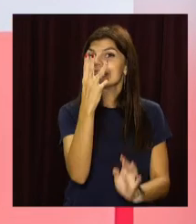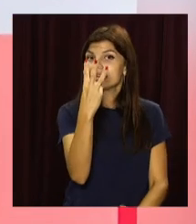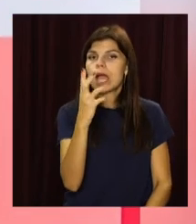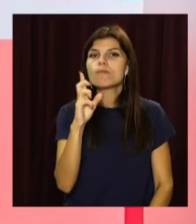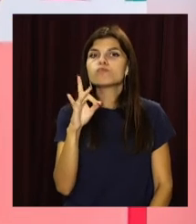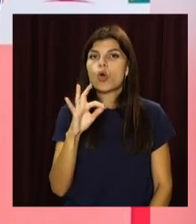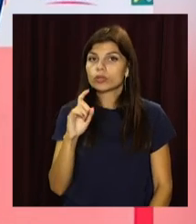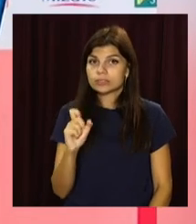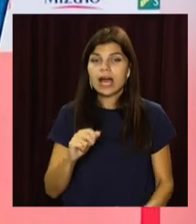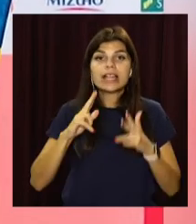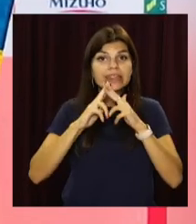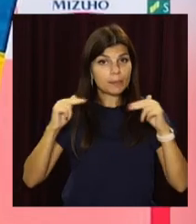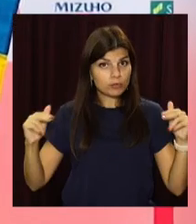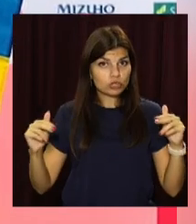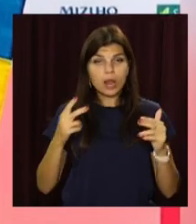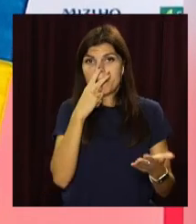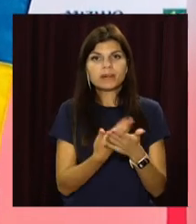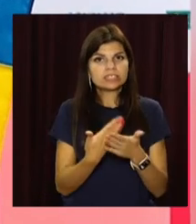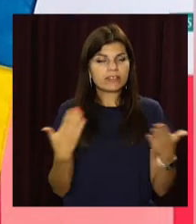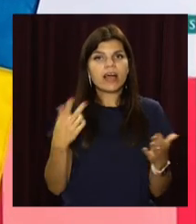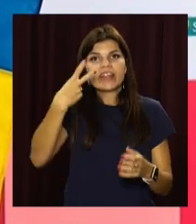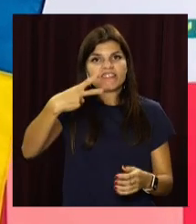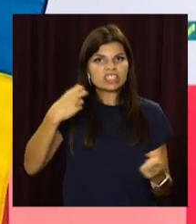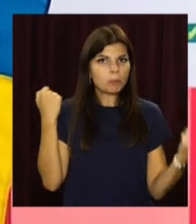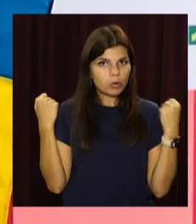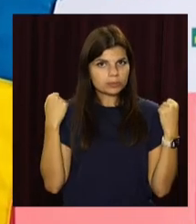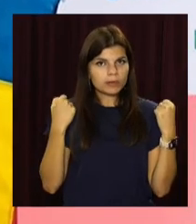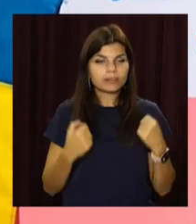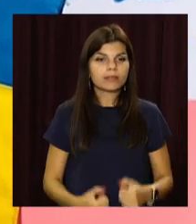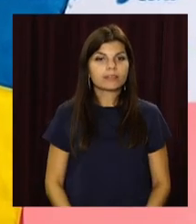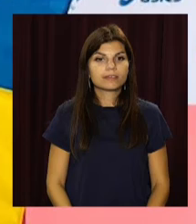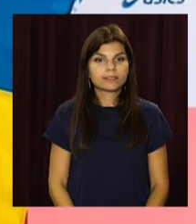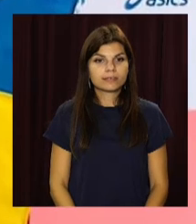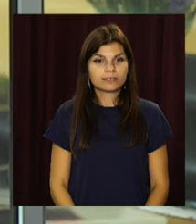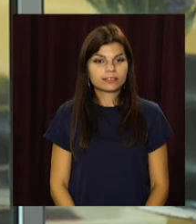бронзові медалі. Дніпропетровщину представляють 20 спортсменів.